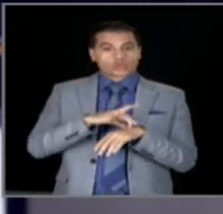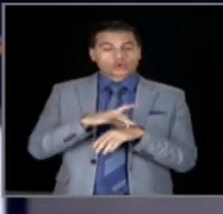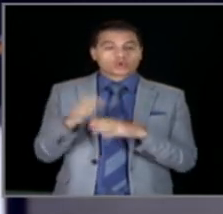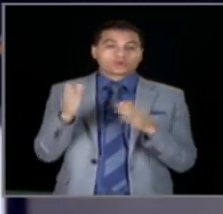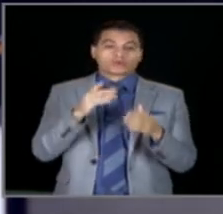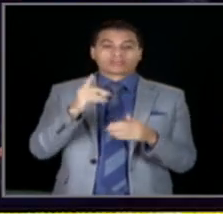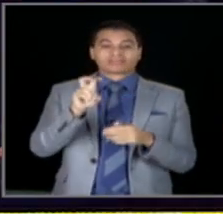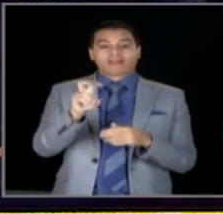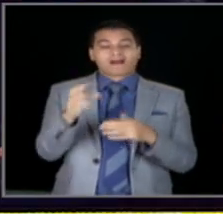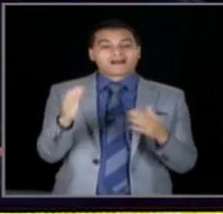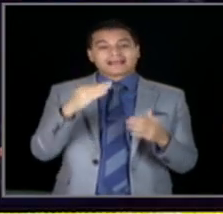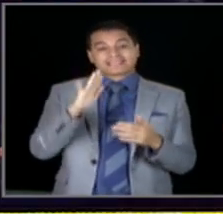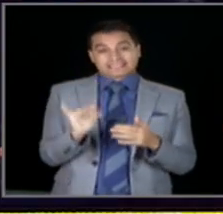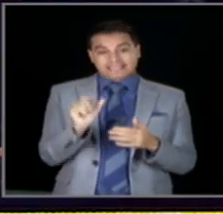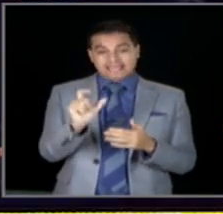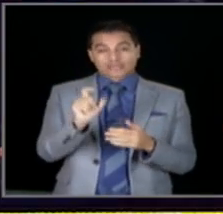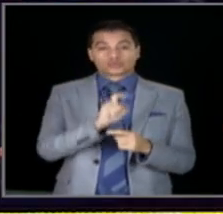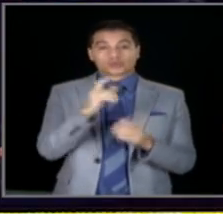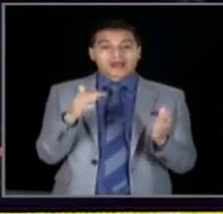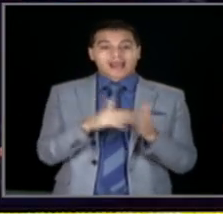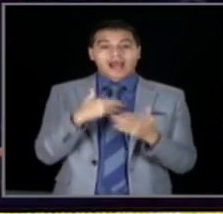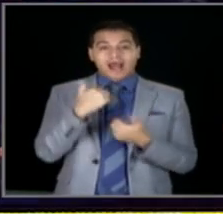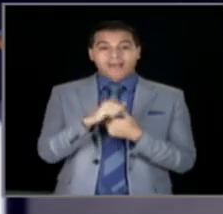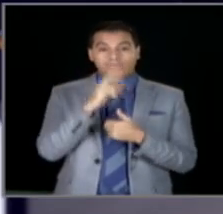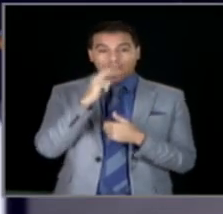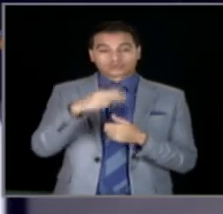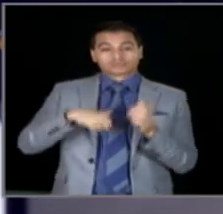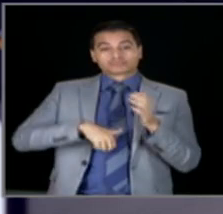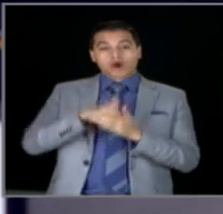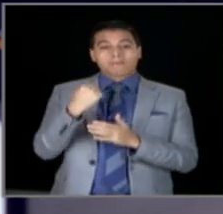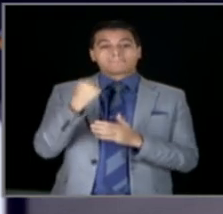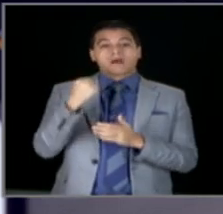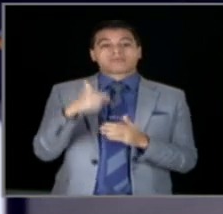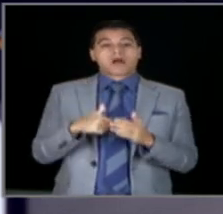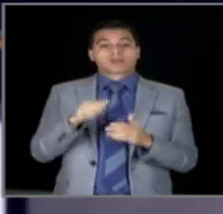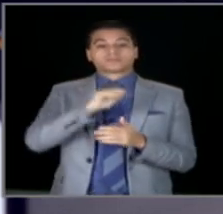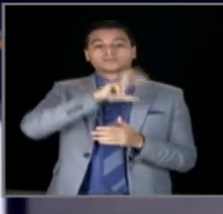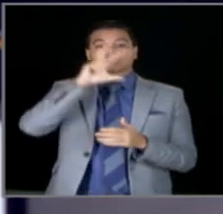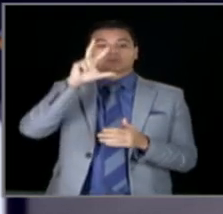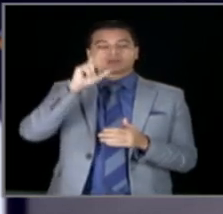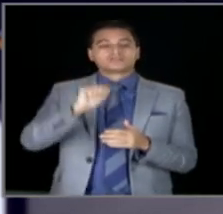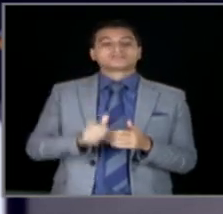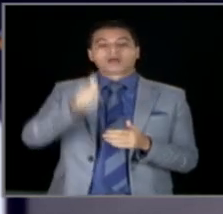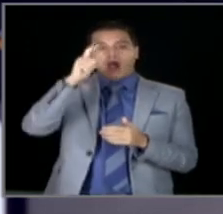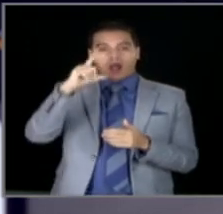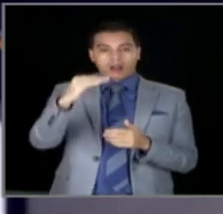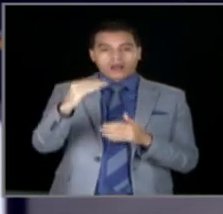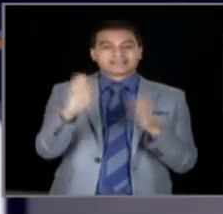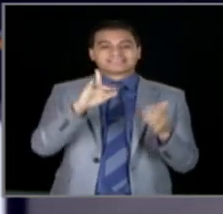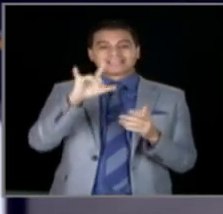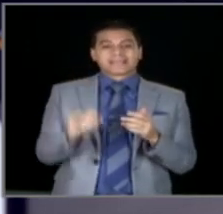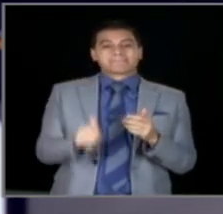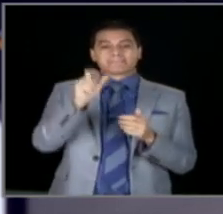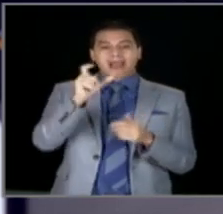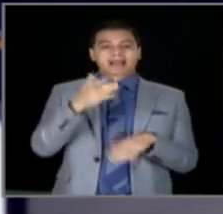طه حسين. السؤال الأخير اللي ملحقتش أقوله، حصل البطل صالح سليمان على فضية